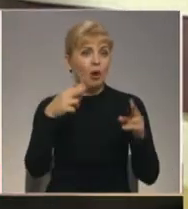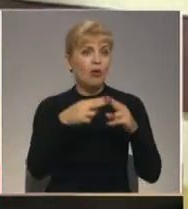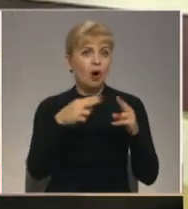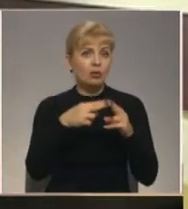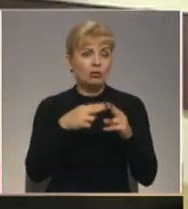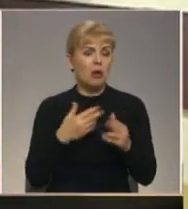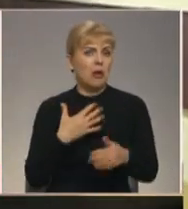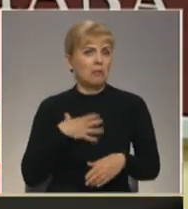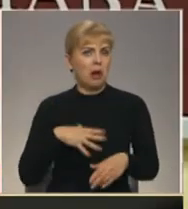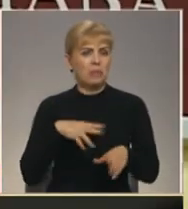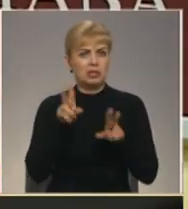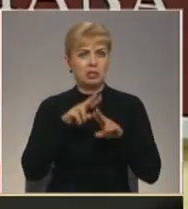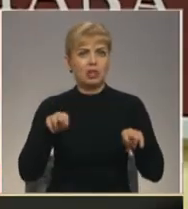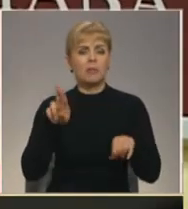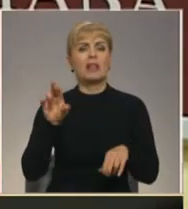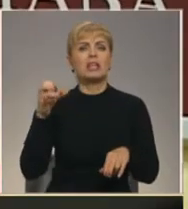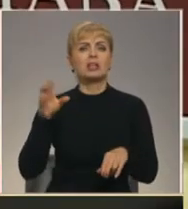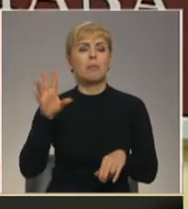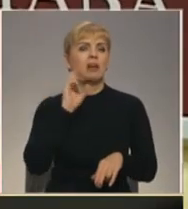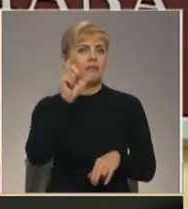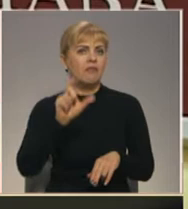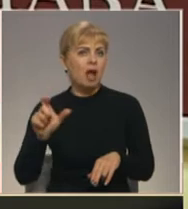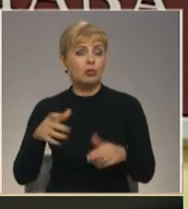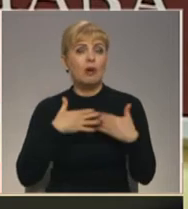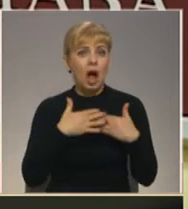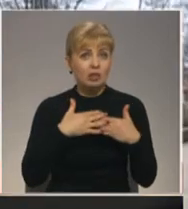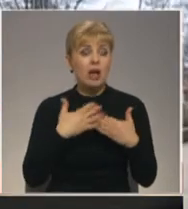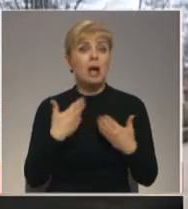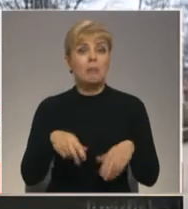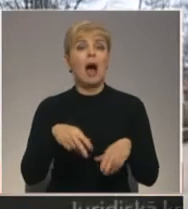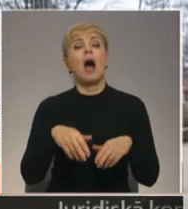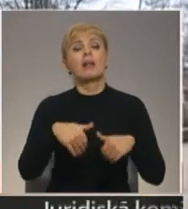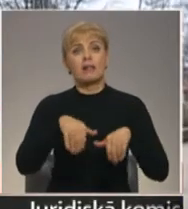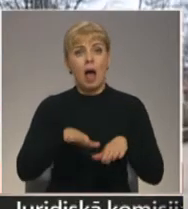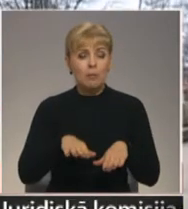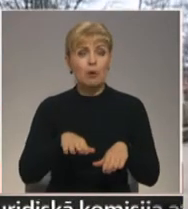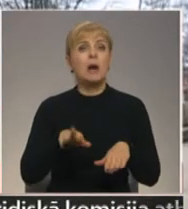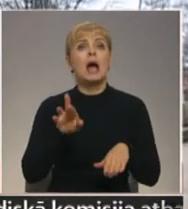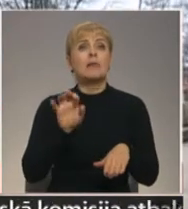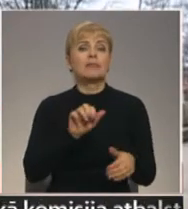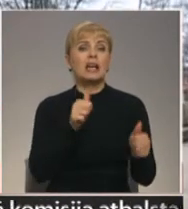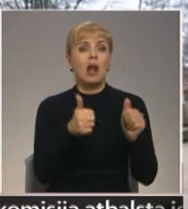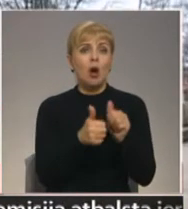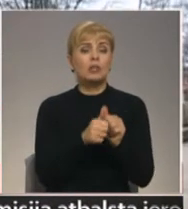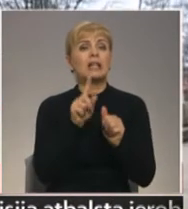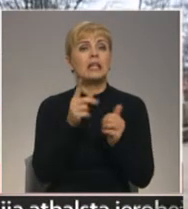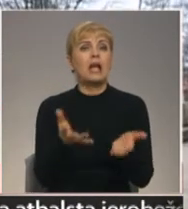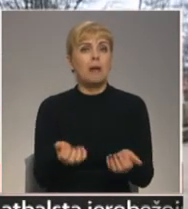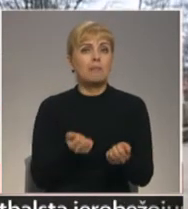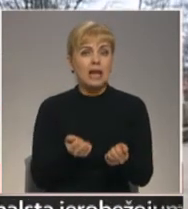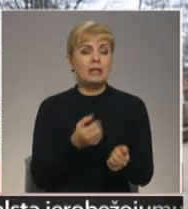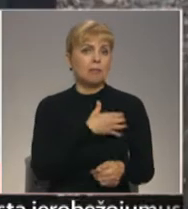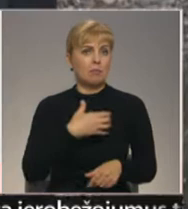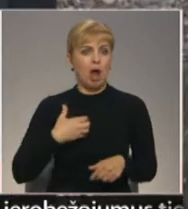pauda neizpratni par Nīcas novada vecāku aktivitātēm, jo lēmumu par kādas skolas reorganizāciju var pieņemt vietējā pašvaldība, nevis